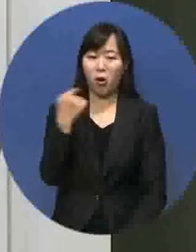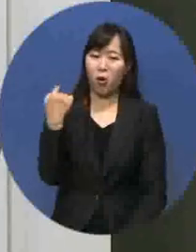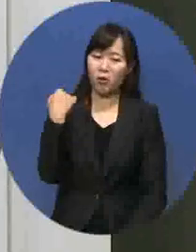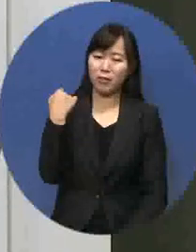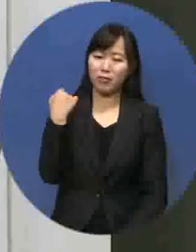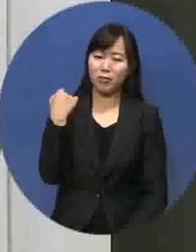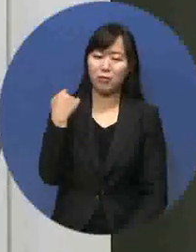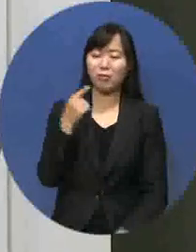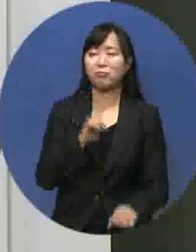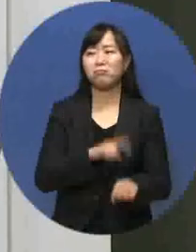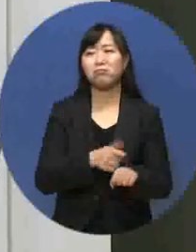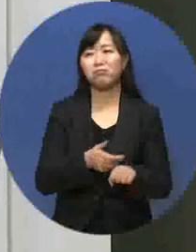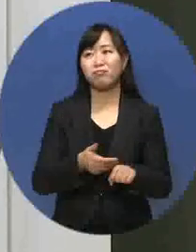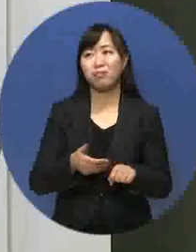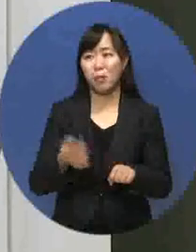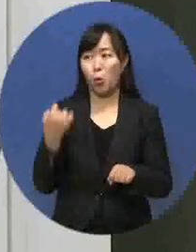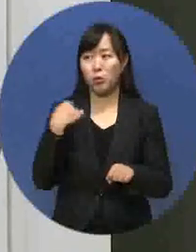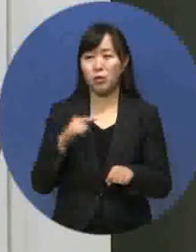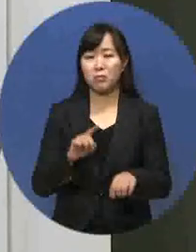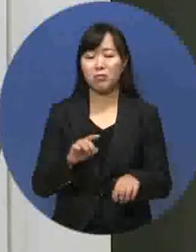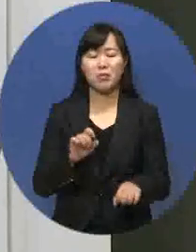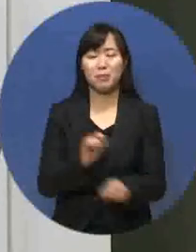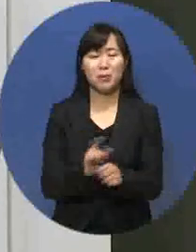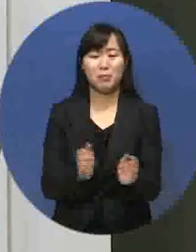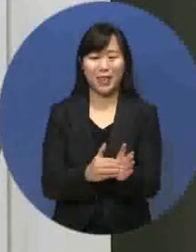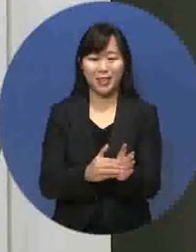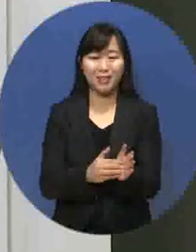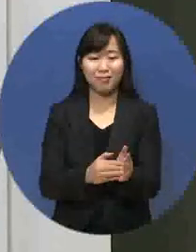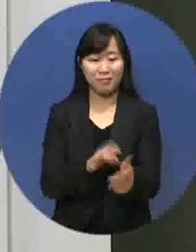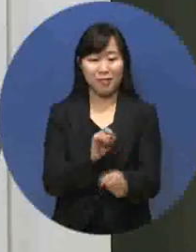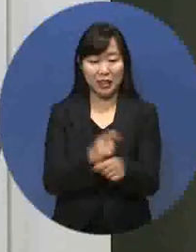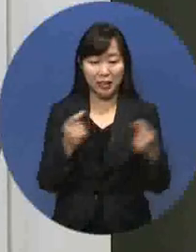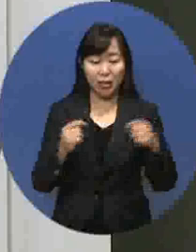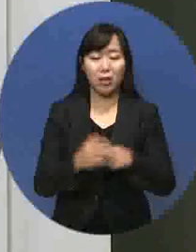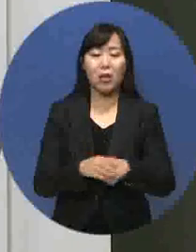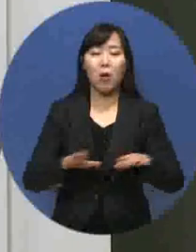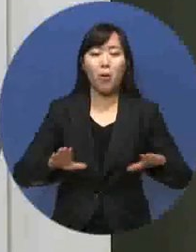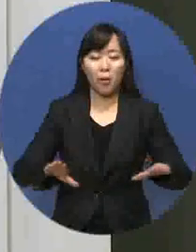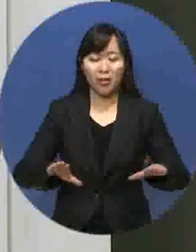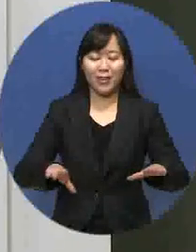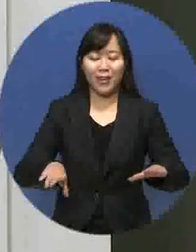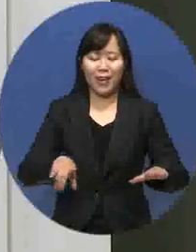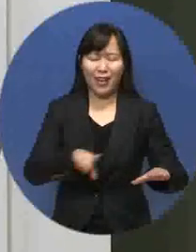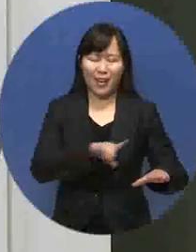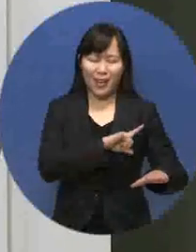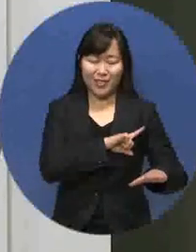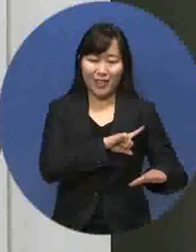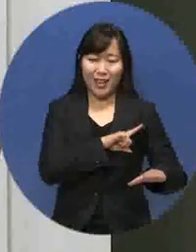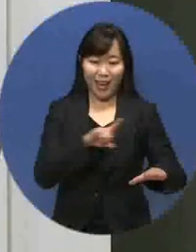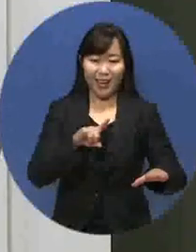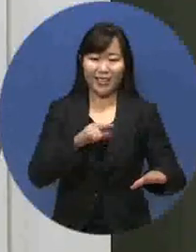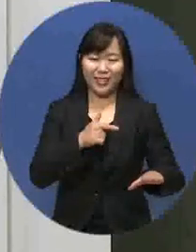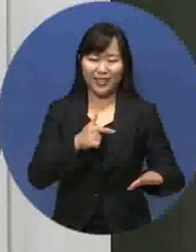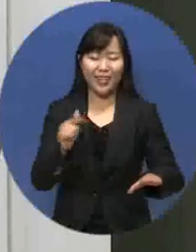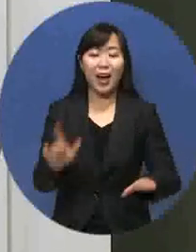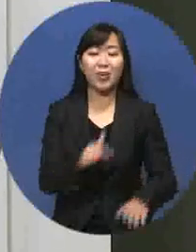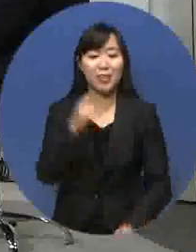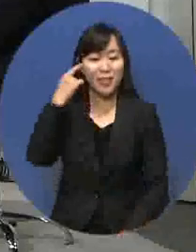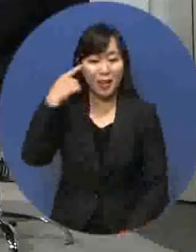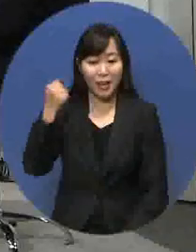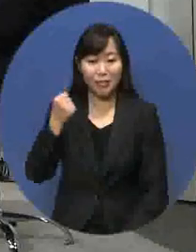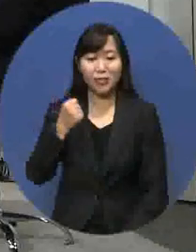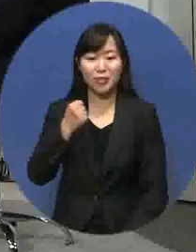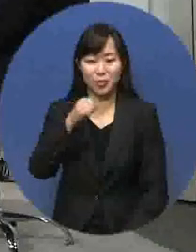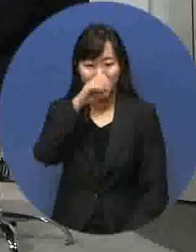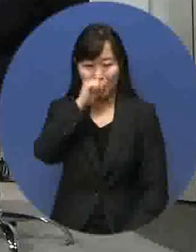한번 흘러가면 없잖아요. 그런데 오늘을 가장 큰 하루로 생각하시고